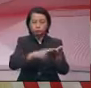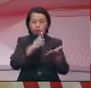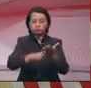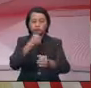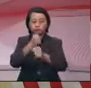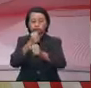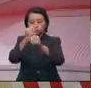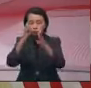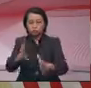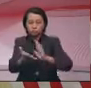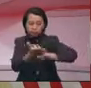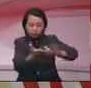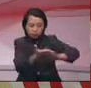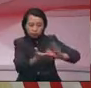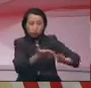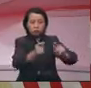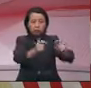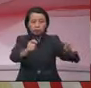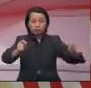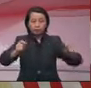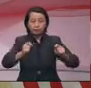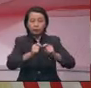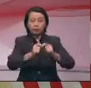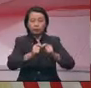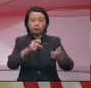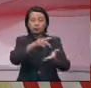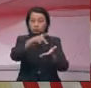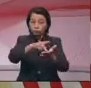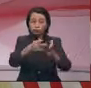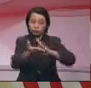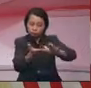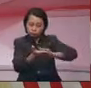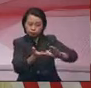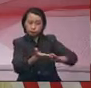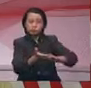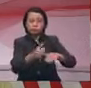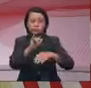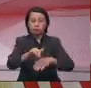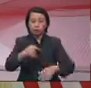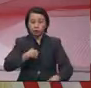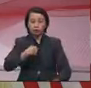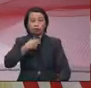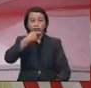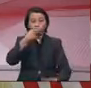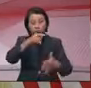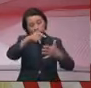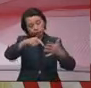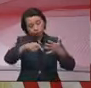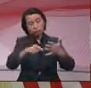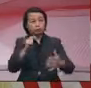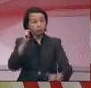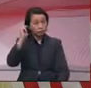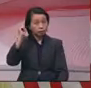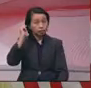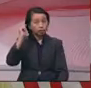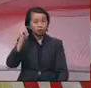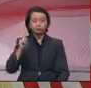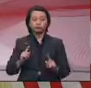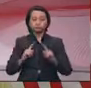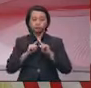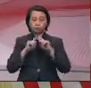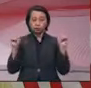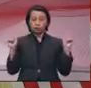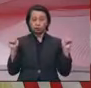operator premis-premis pusat hiburan keluarga yang saya sebutkan tadi. Walau